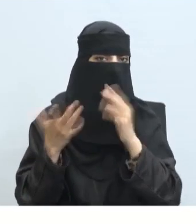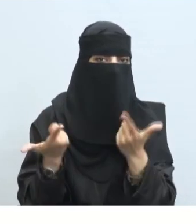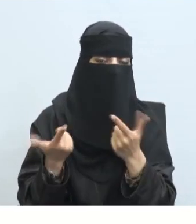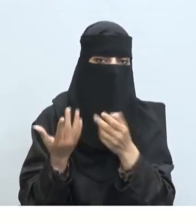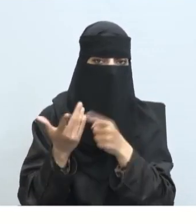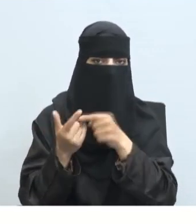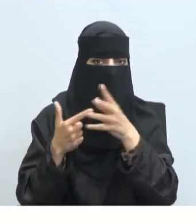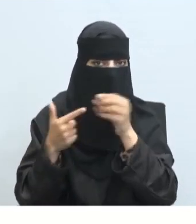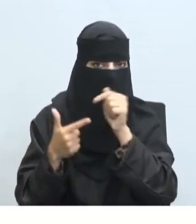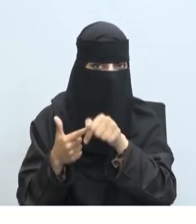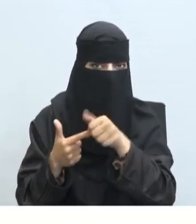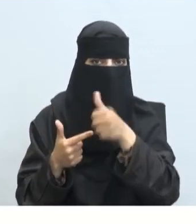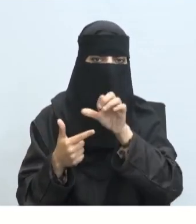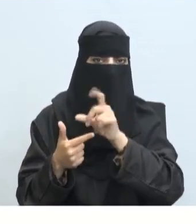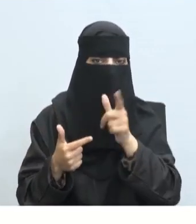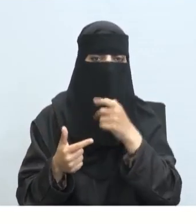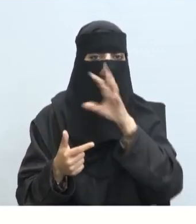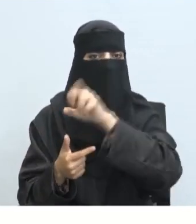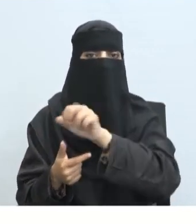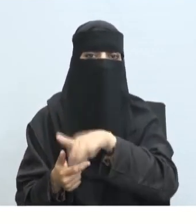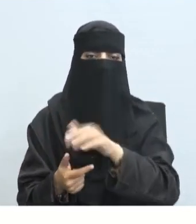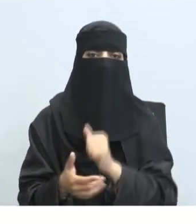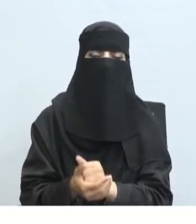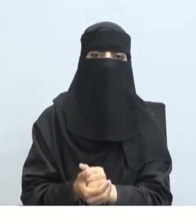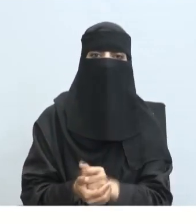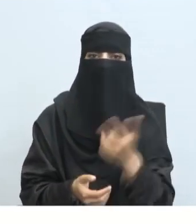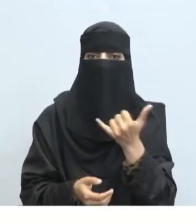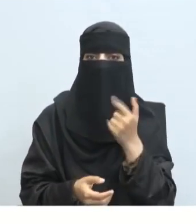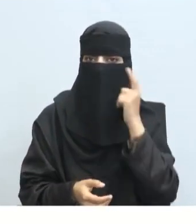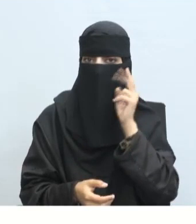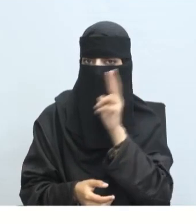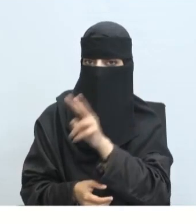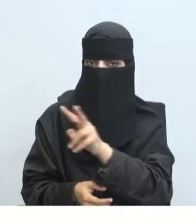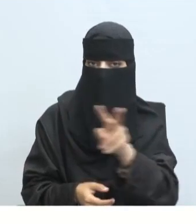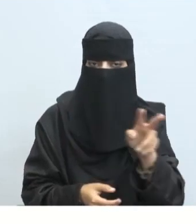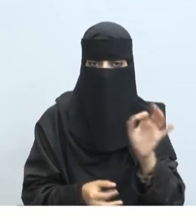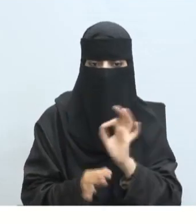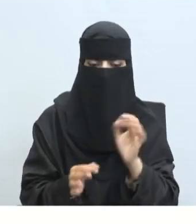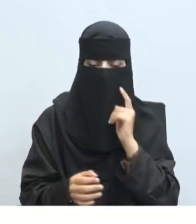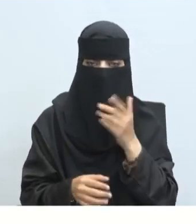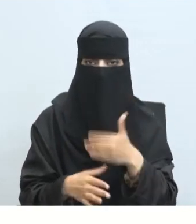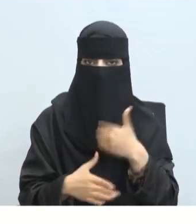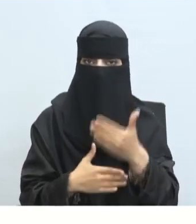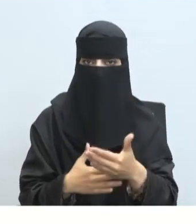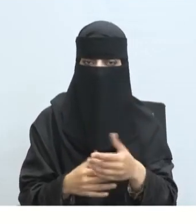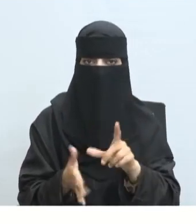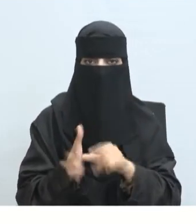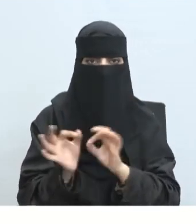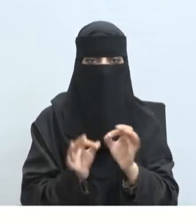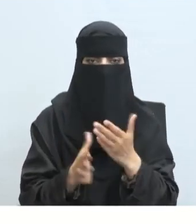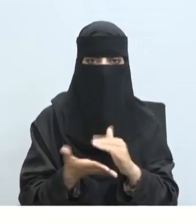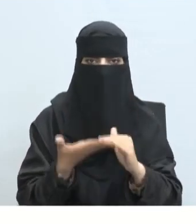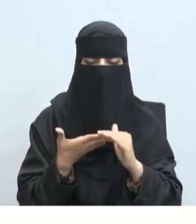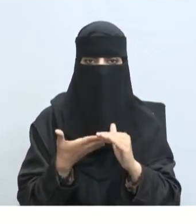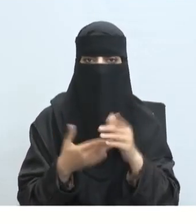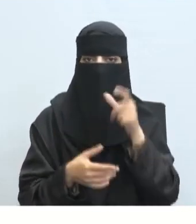يتوفر في هذا المكان ام لا ذكرنا ايضا انطباع الاولي مهم جدا الانطباع الاول الذي ياتيك كمنظم الفعاليه قد ياتي